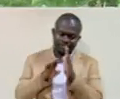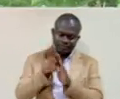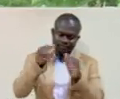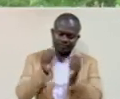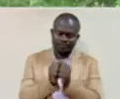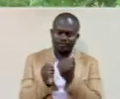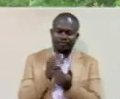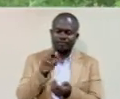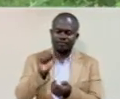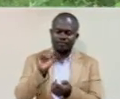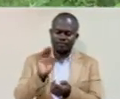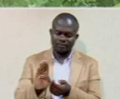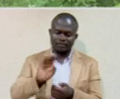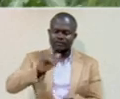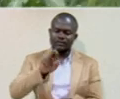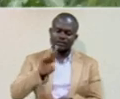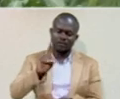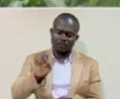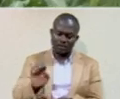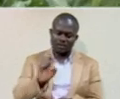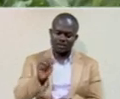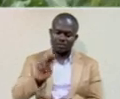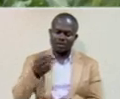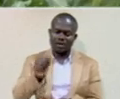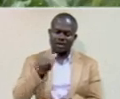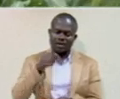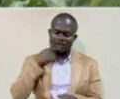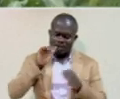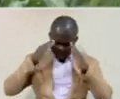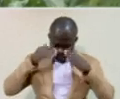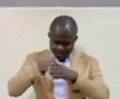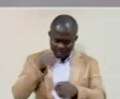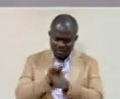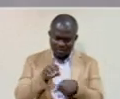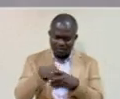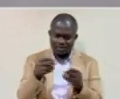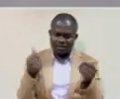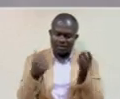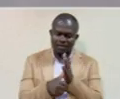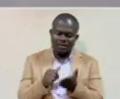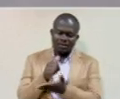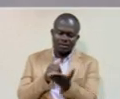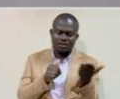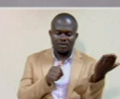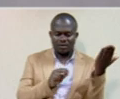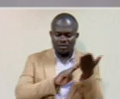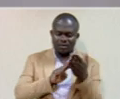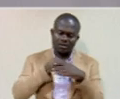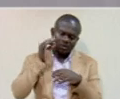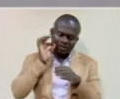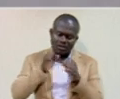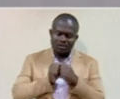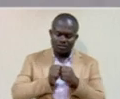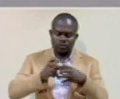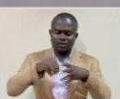ubuhinzi n'ubworozi RAB Jean Claude zamuhaye avuga ko bashyize imbaraga mu gukemura iki kibazo bashyira ingufu mu gukoresha imbuto zatuburiwe